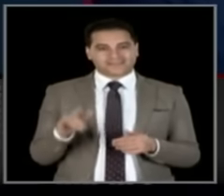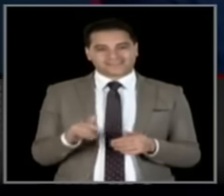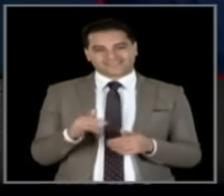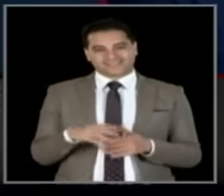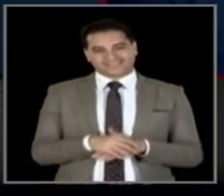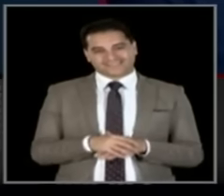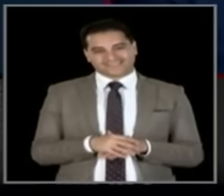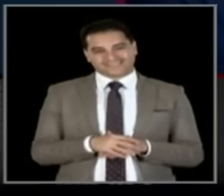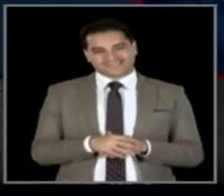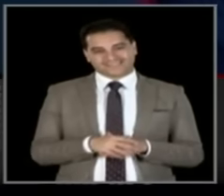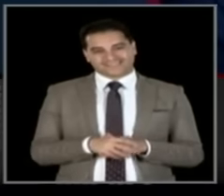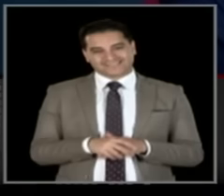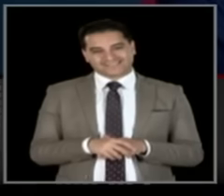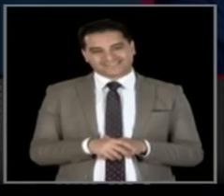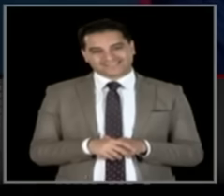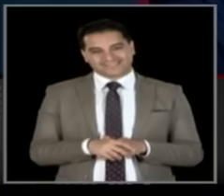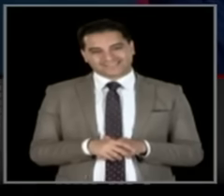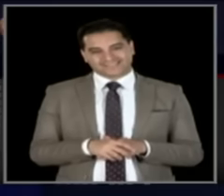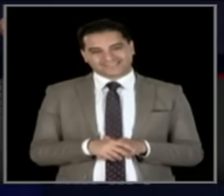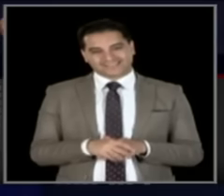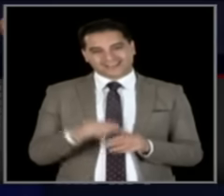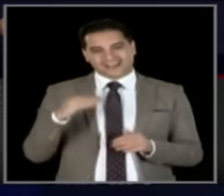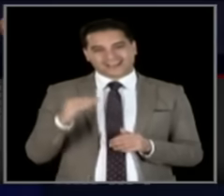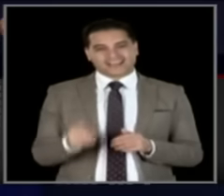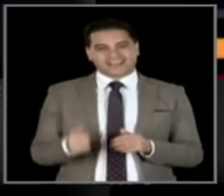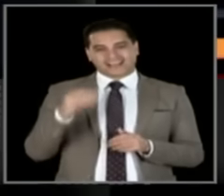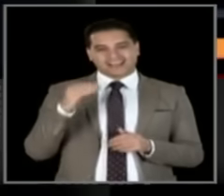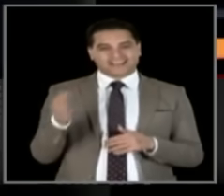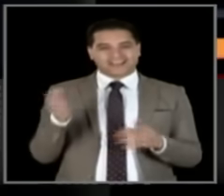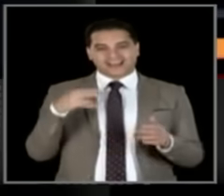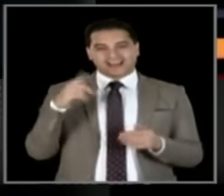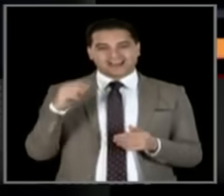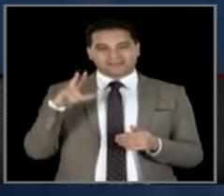يا رب افتكر اسمه صح، حجاج عبد العظيم.